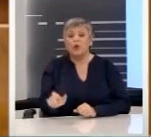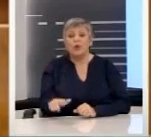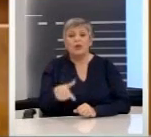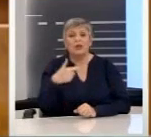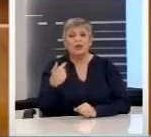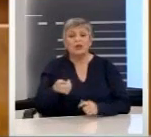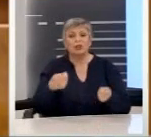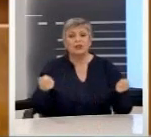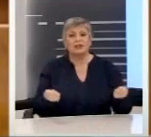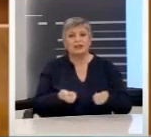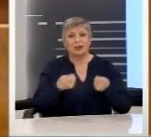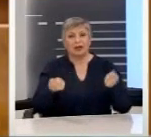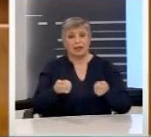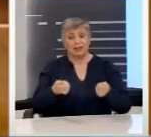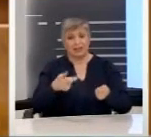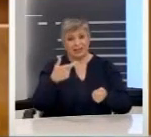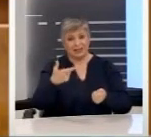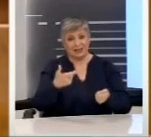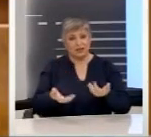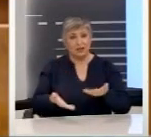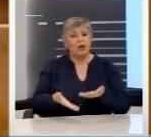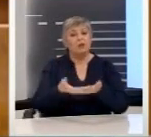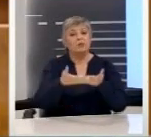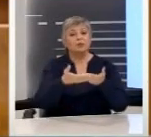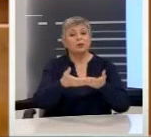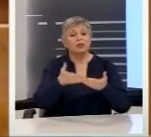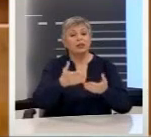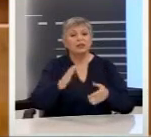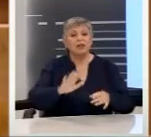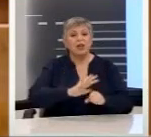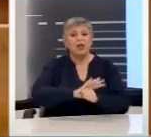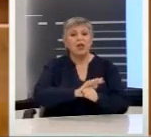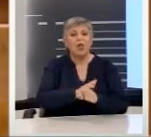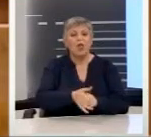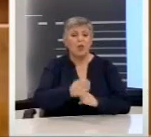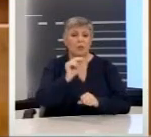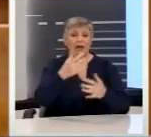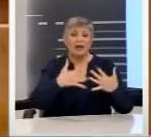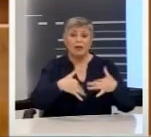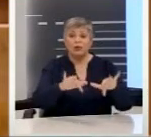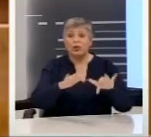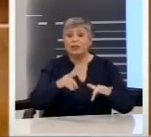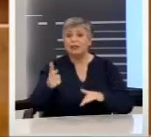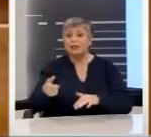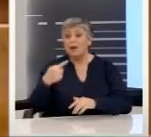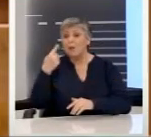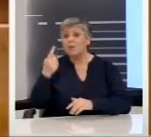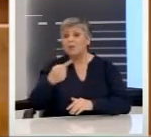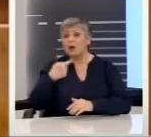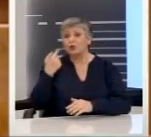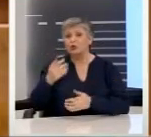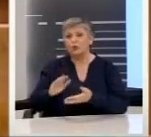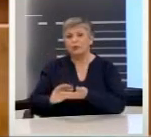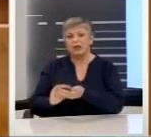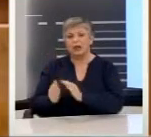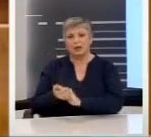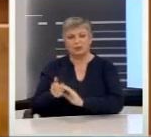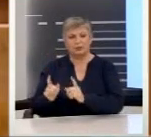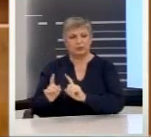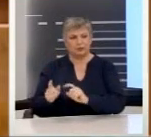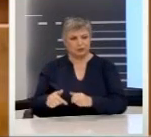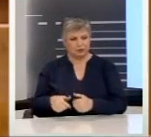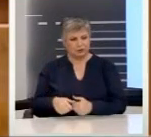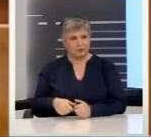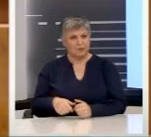της απόφασης της Ρωμαίας της Βουλής ή για την προστασία των ελεγχόμενων και των εγκαλούμενων. Πέμπτον, ενταφιάσατε τον ίδιο τίτλο σας, κύριε,